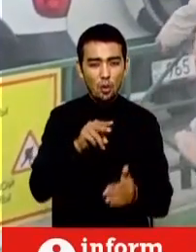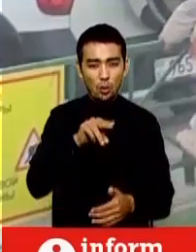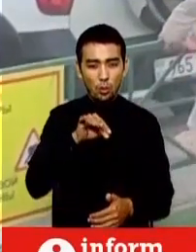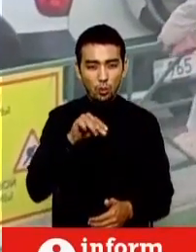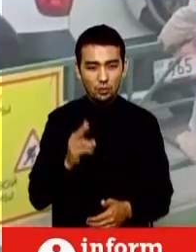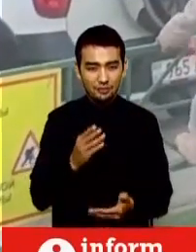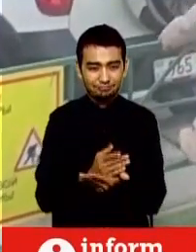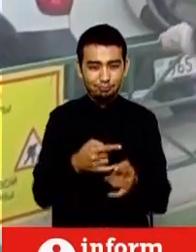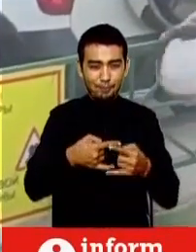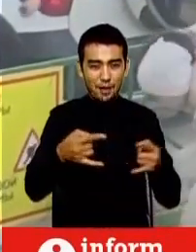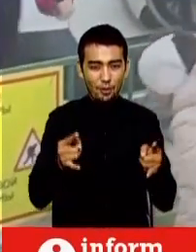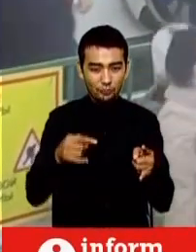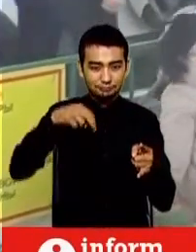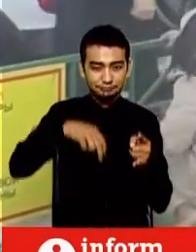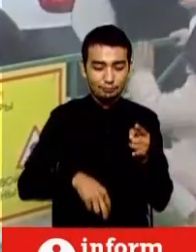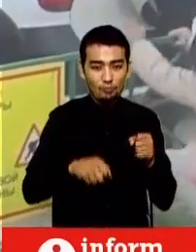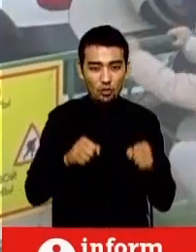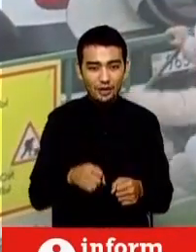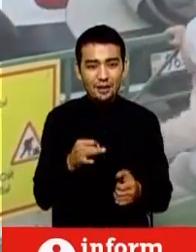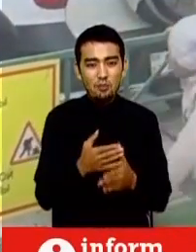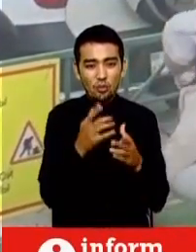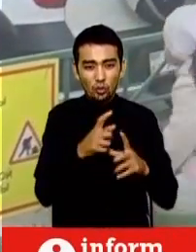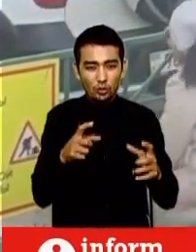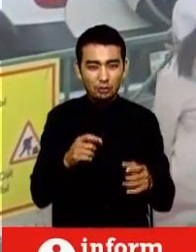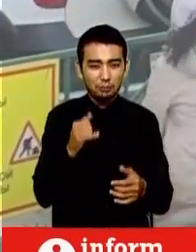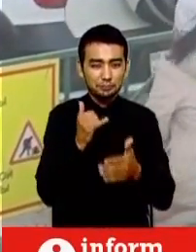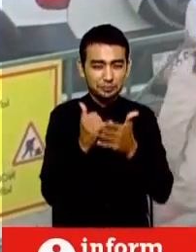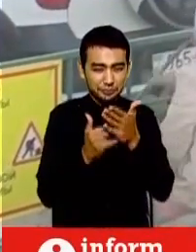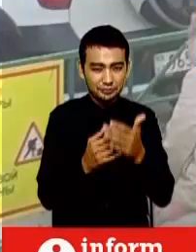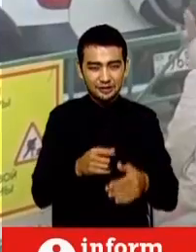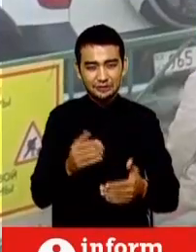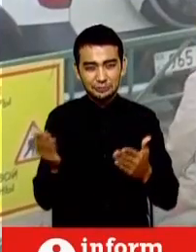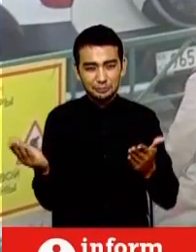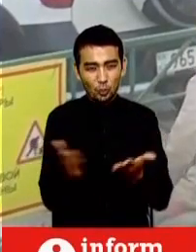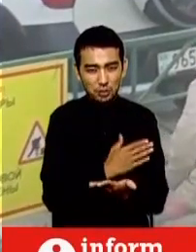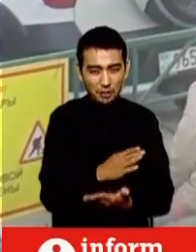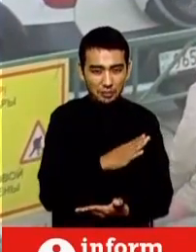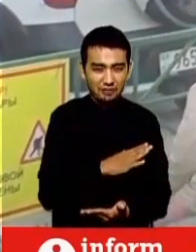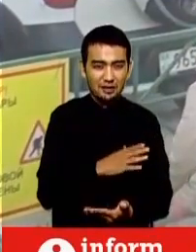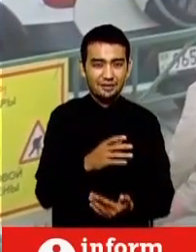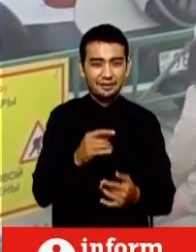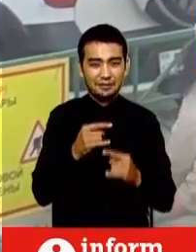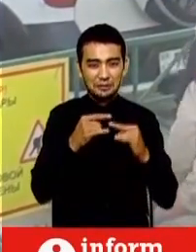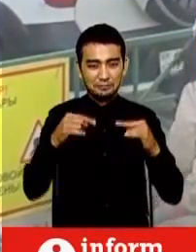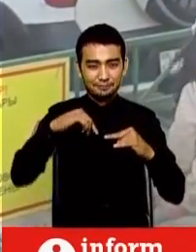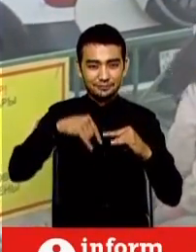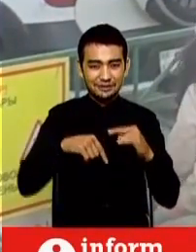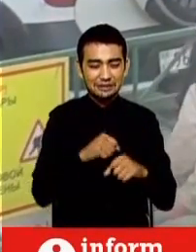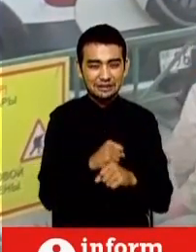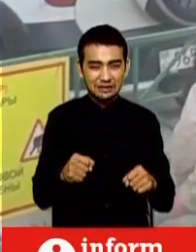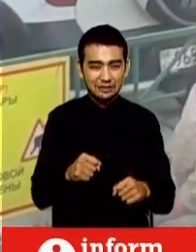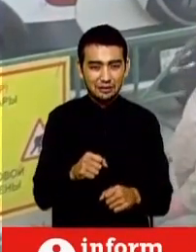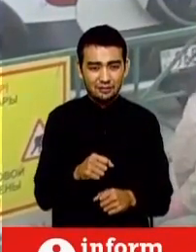балконах. Зачастую, к сожалению, люди приваривают, отрезают, дабы, так сказать, из-за